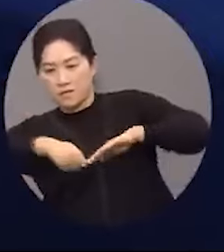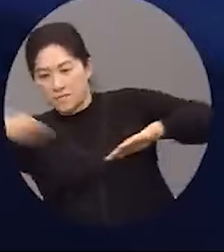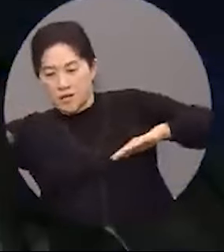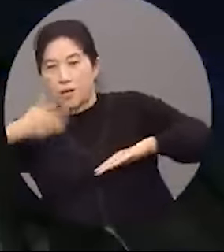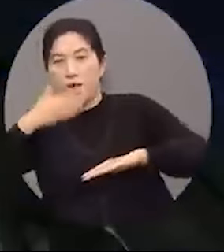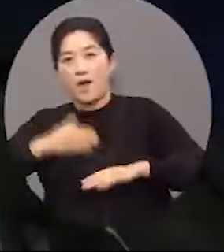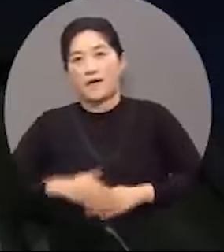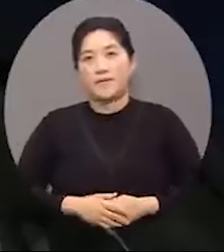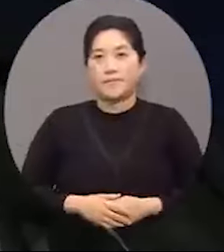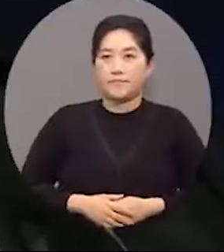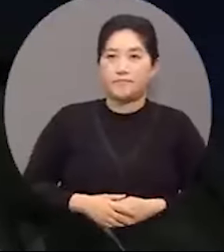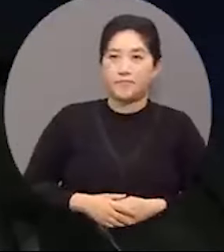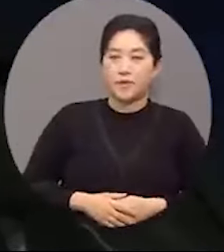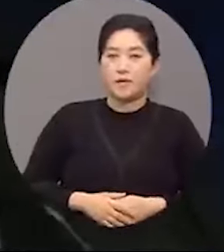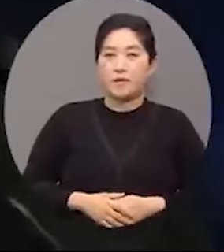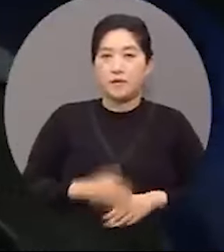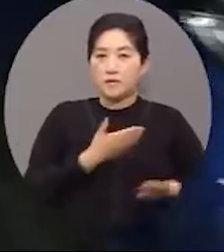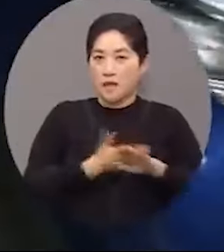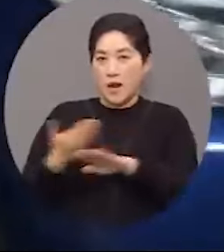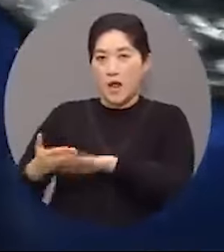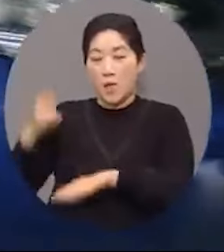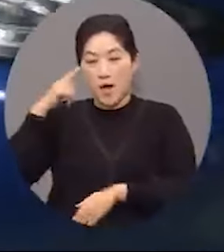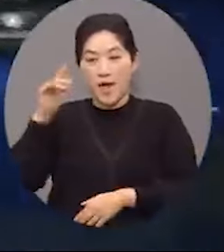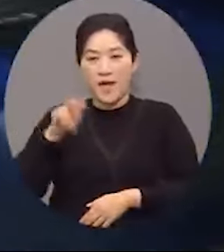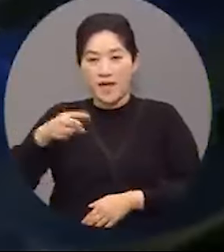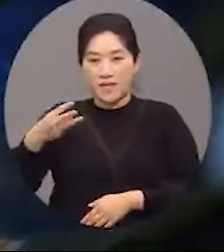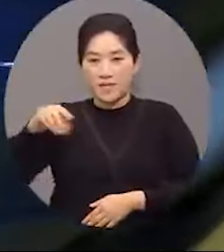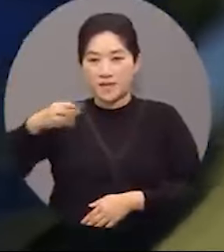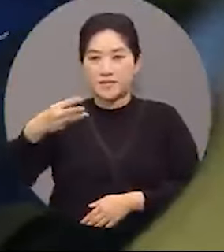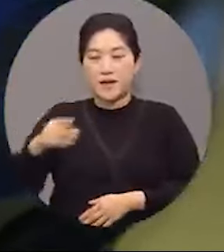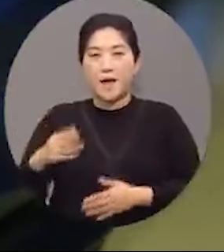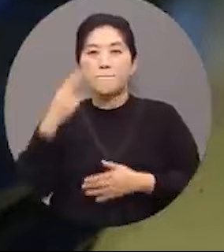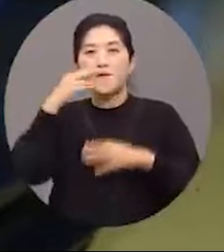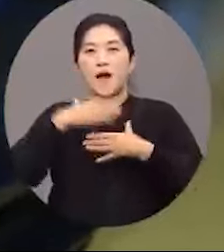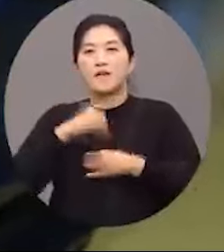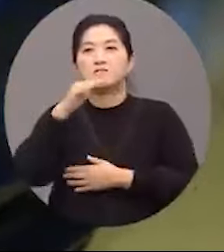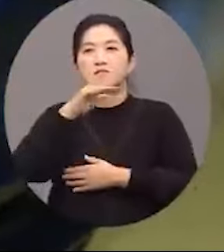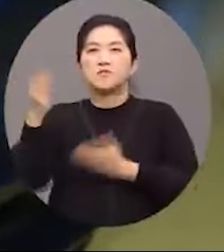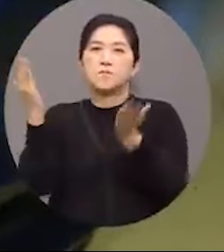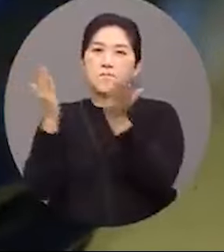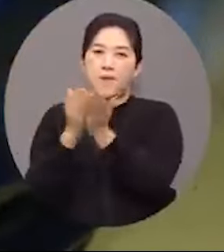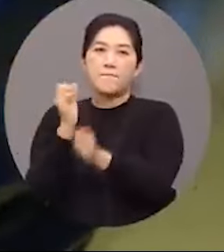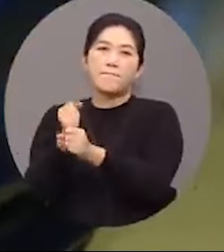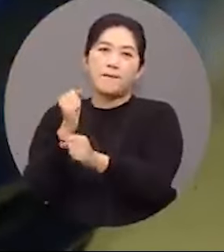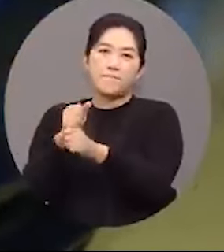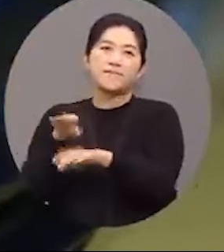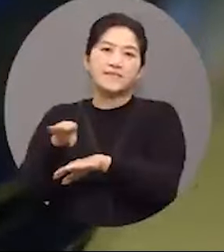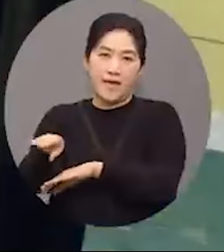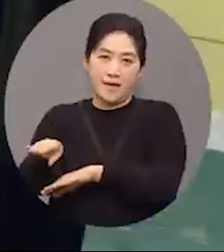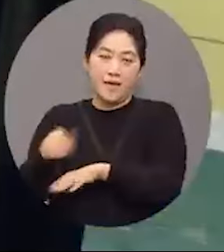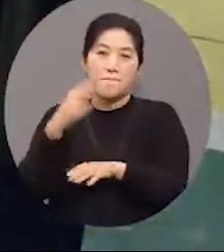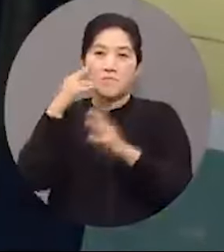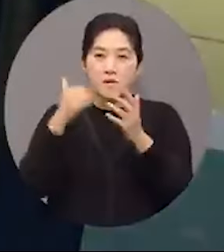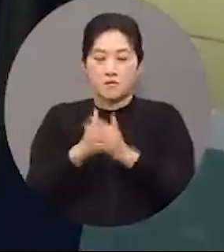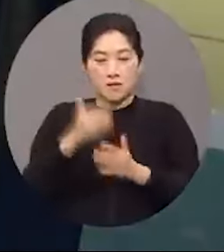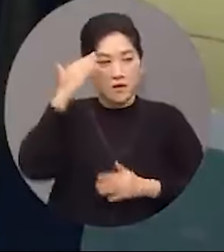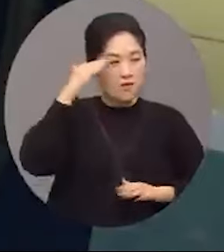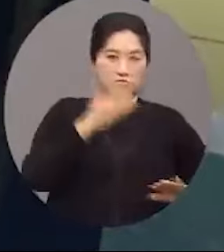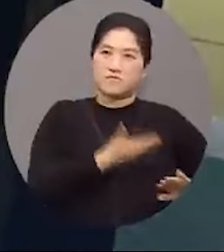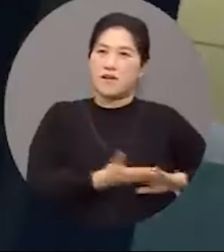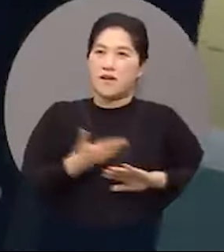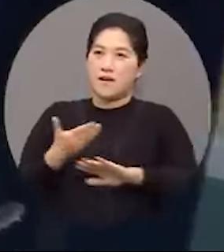있습니다. 차이가 있는 건 테슬라가 미국 안전 기준에 맞춰졌기 때문입니다. 미국은 우리와